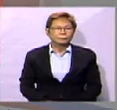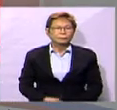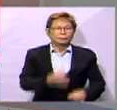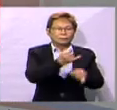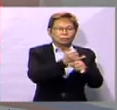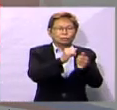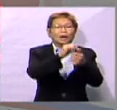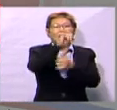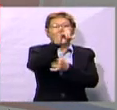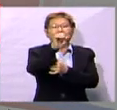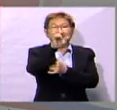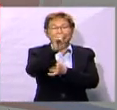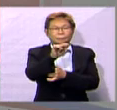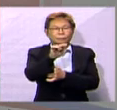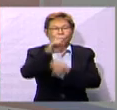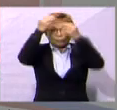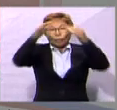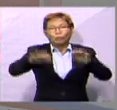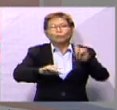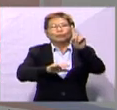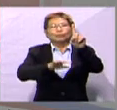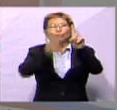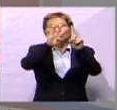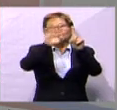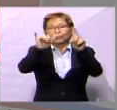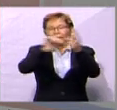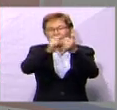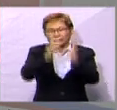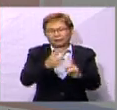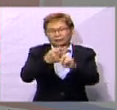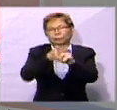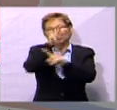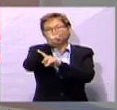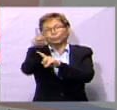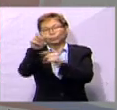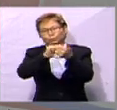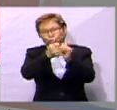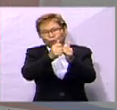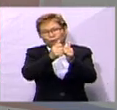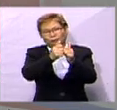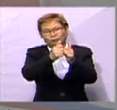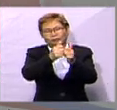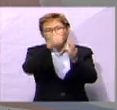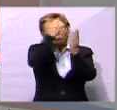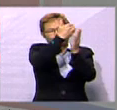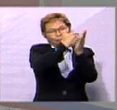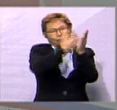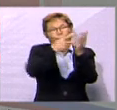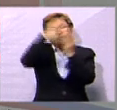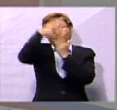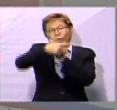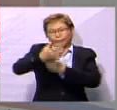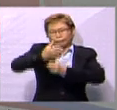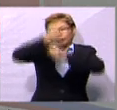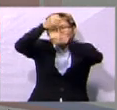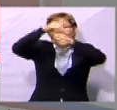Institut sukan negara ISN mengumumkan seramai 146 atlet daripada 22 sukan jenis disenaraikan dalam program podium